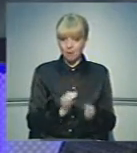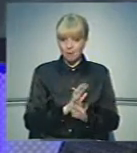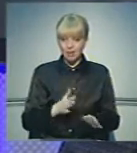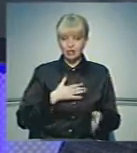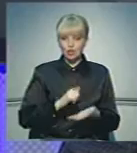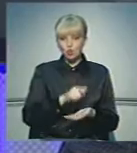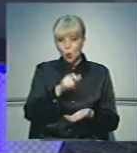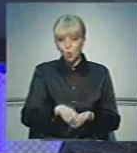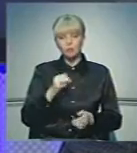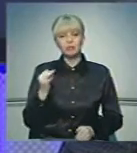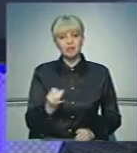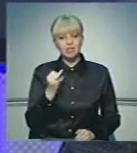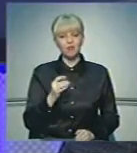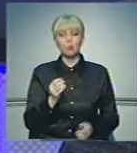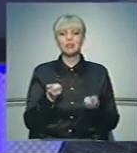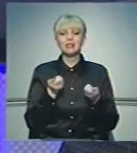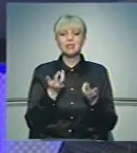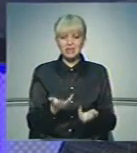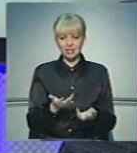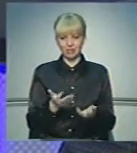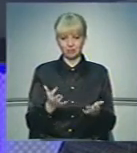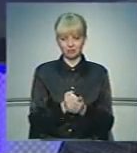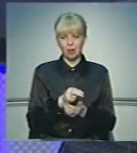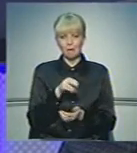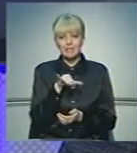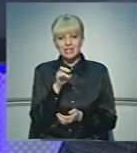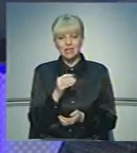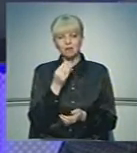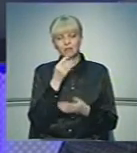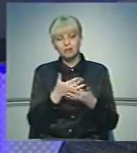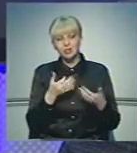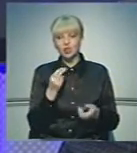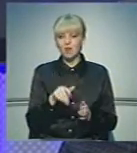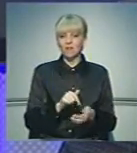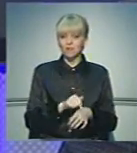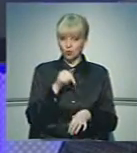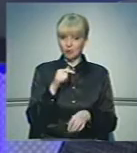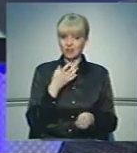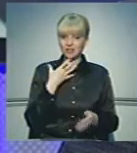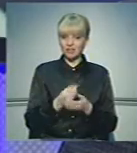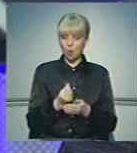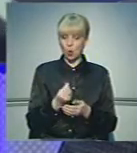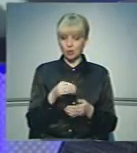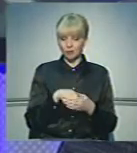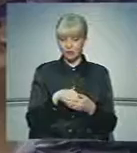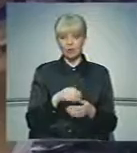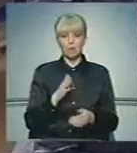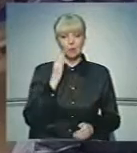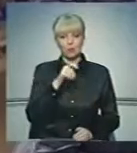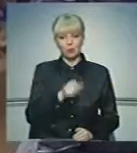Наші кореспонденти цікавилися, у скільки обходиться пісне меню та чи відчувають це на своїх гаманцях буковинці.